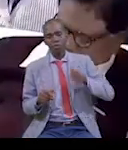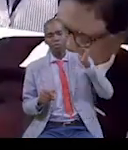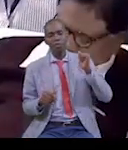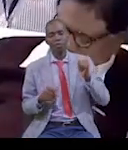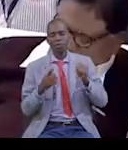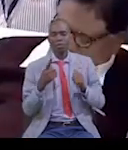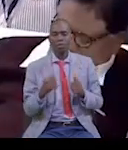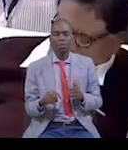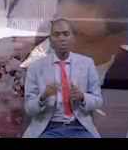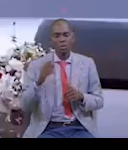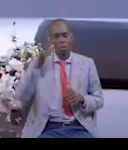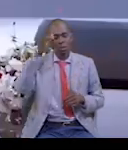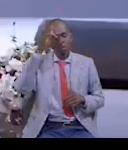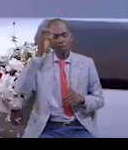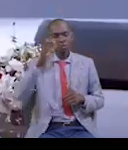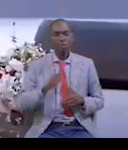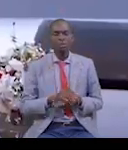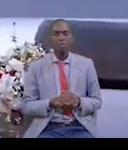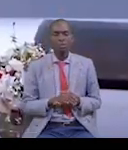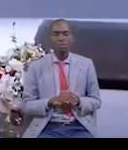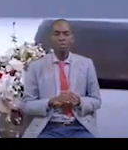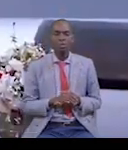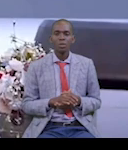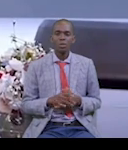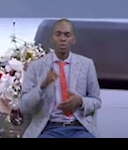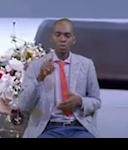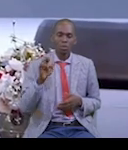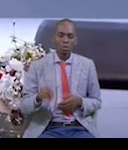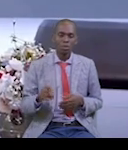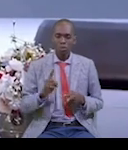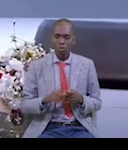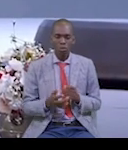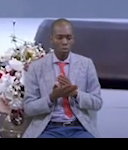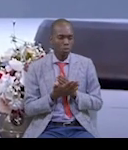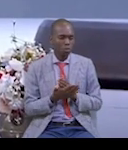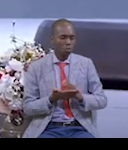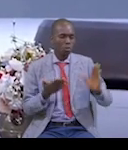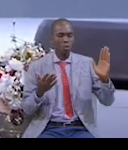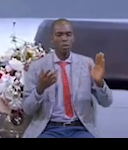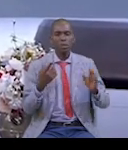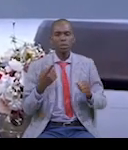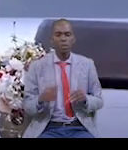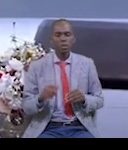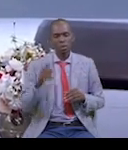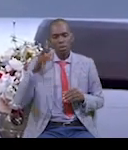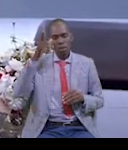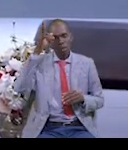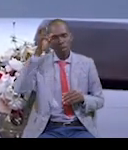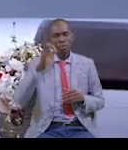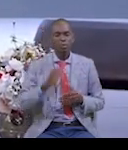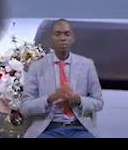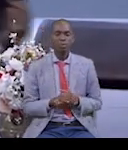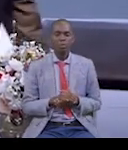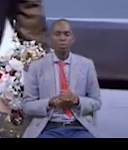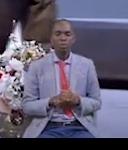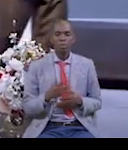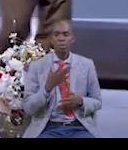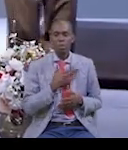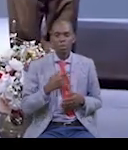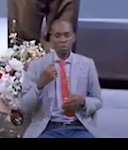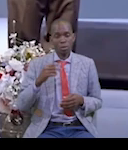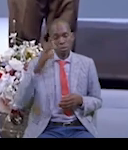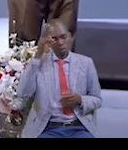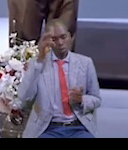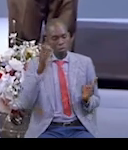మీరు అపవాదిని తిరస్కరించాలి. You have to reject the devil. మీరు అపవాదిని పూర్తిగా తిరస్కరించాలి. As the devil